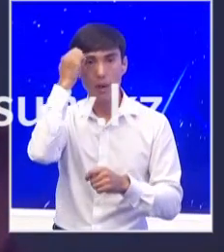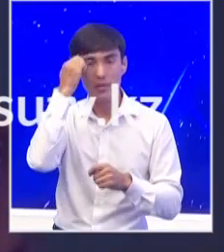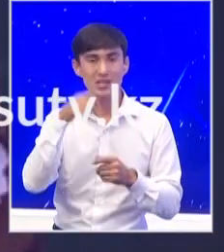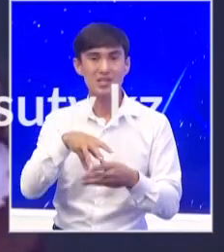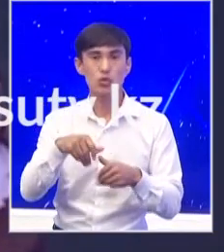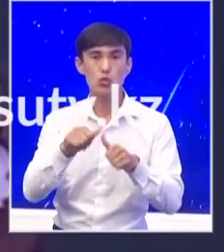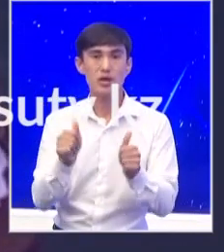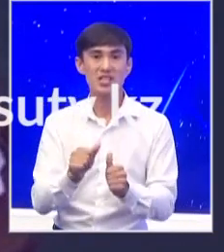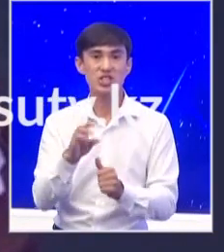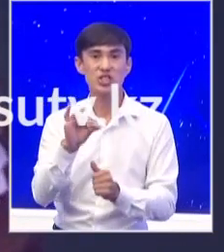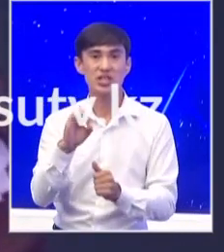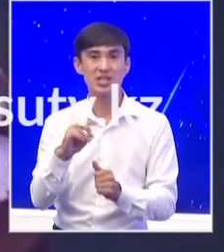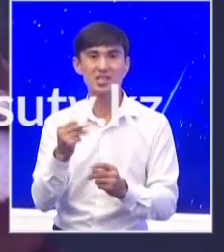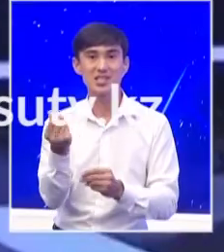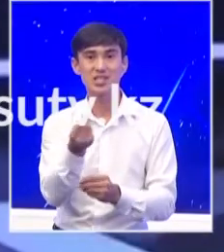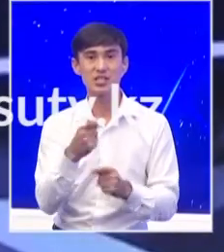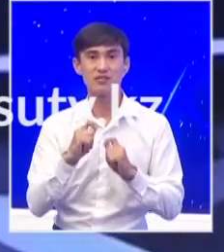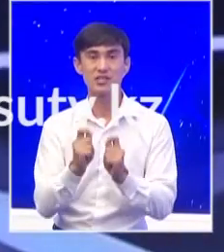и денежного вознаграждения.